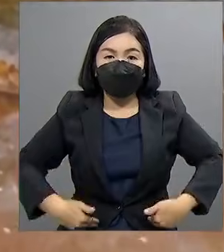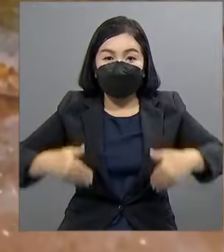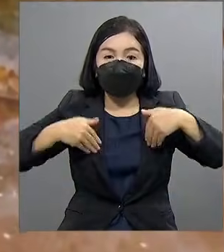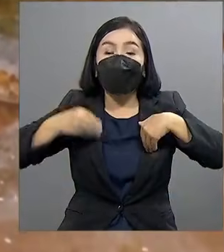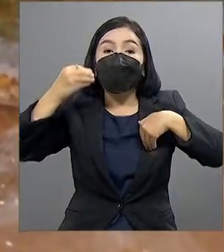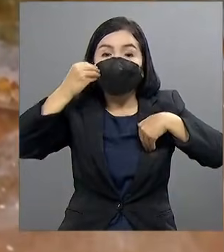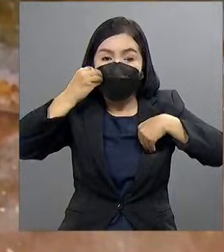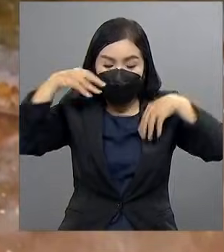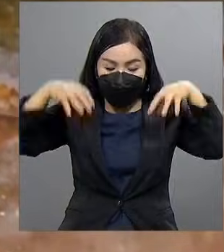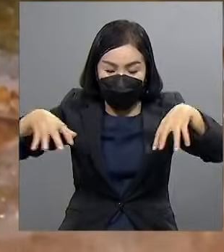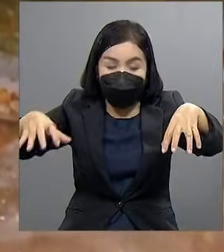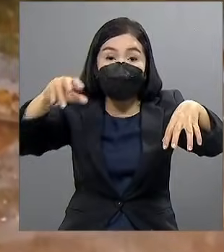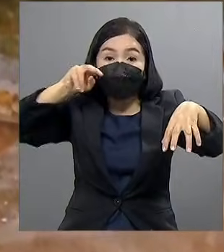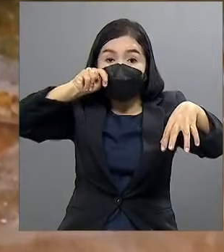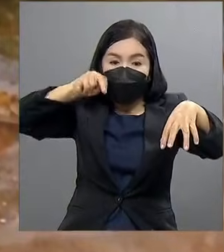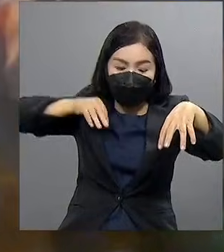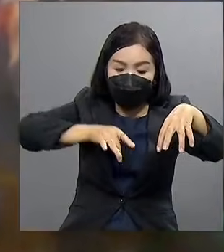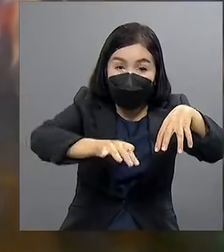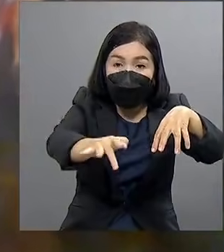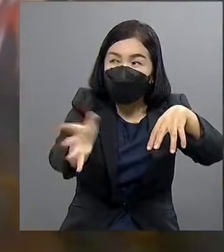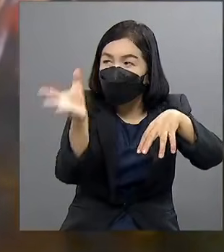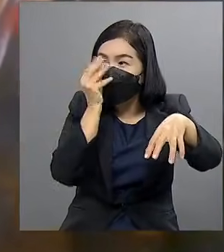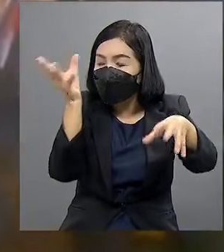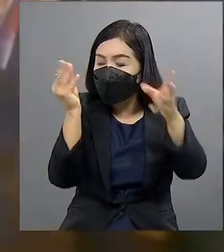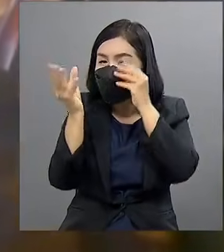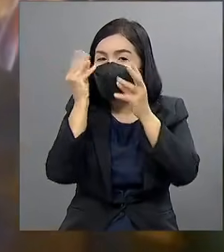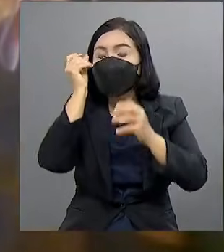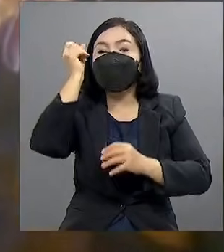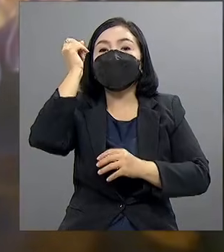และความสนุกครบจบในที่เดียวเลยล่ะค่ะ